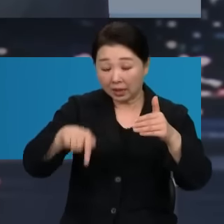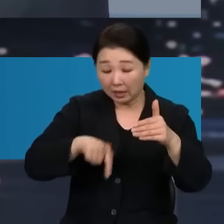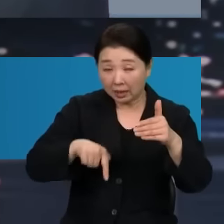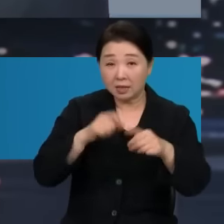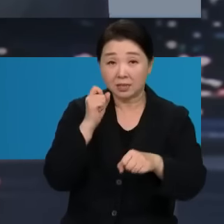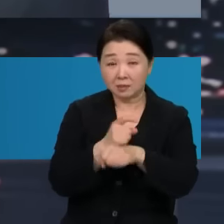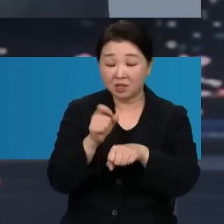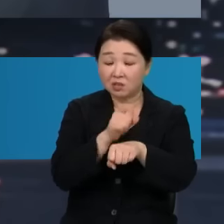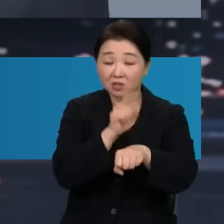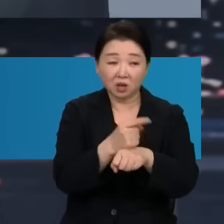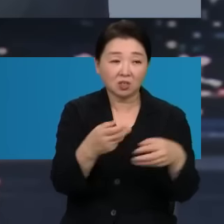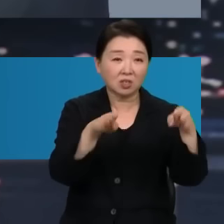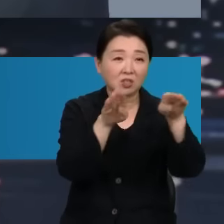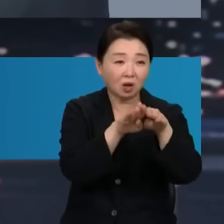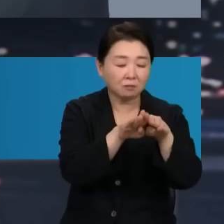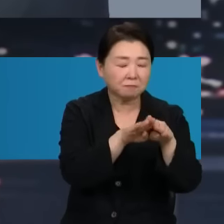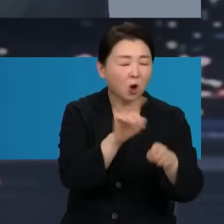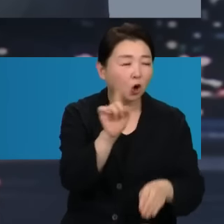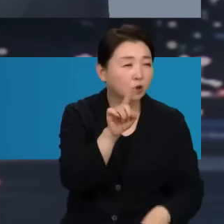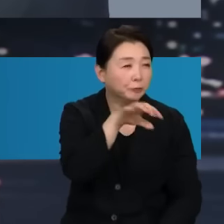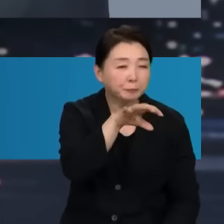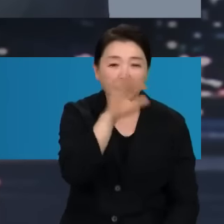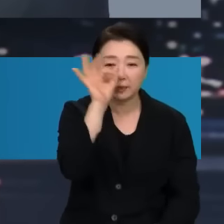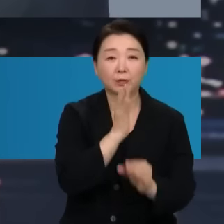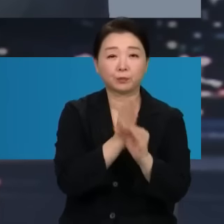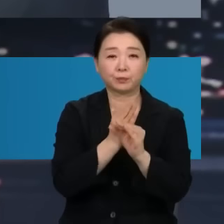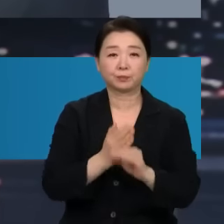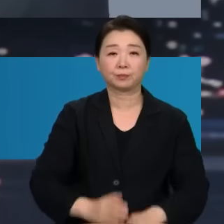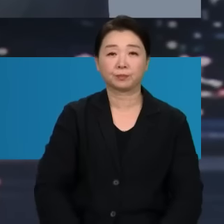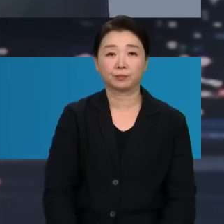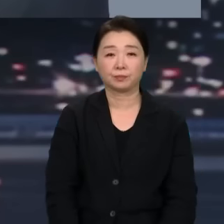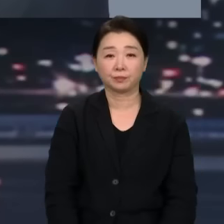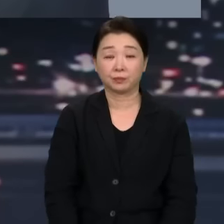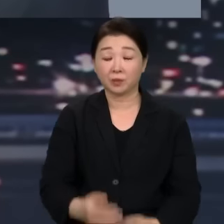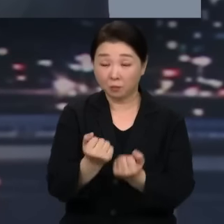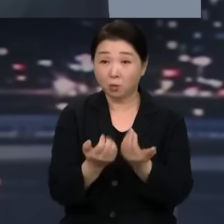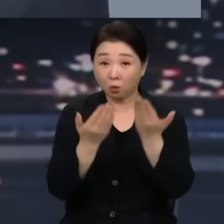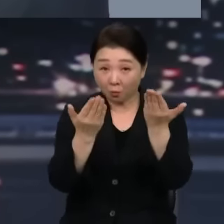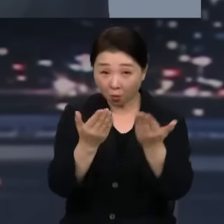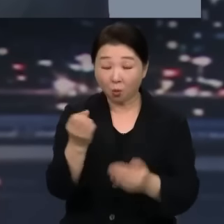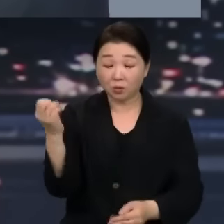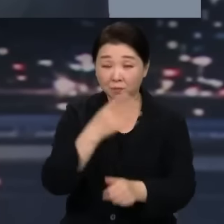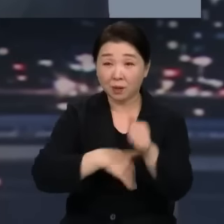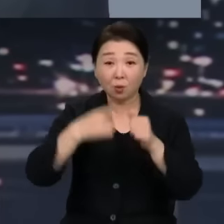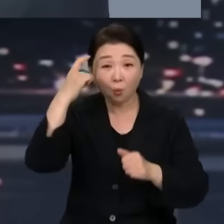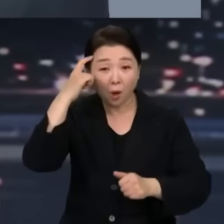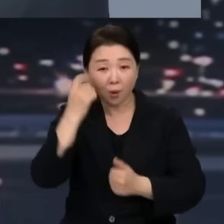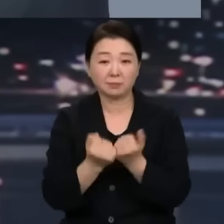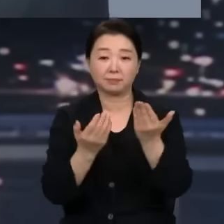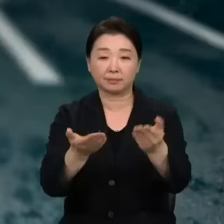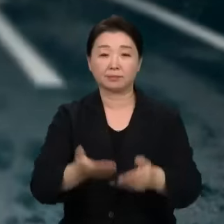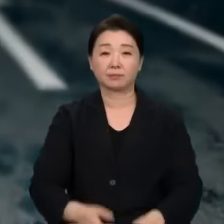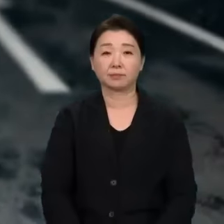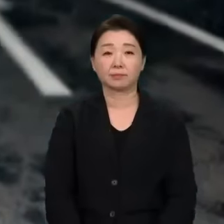이미 특정 시설들이 후보군으로 거론되고 있습니다. 먼저 박병현 기자의 보도 보시고 배경을 짚어보겠습니다.